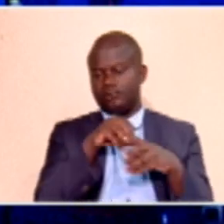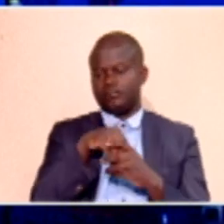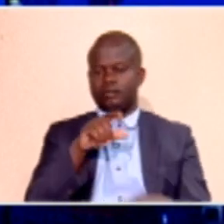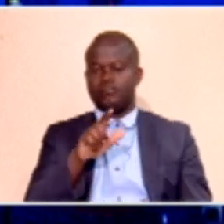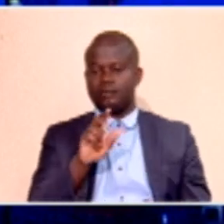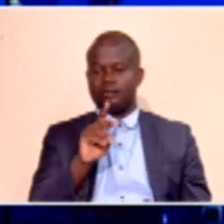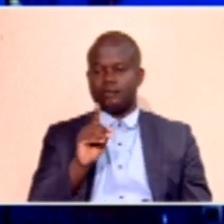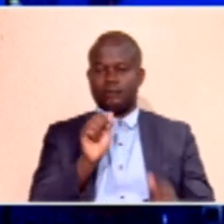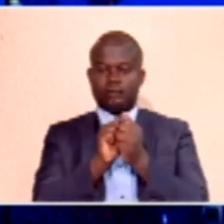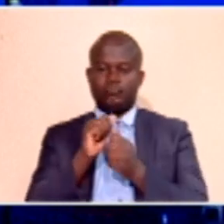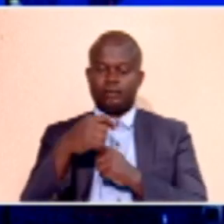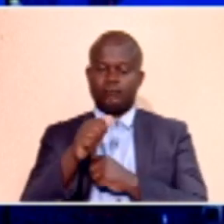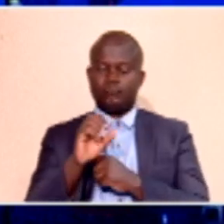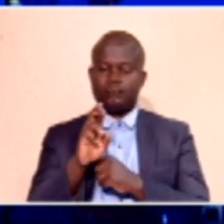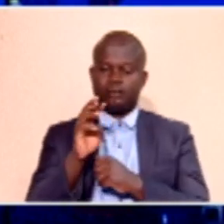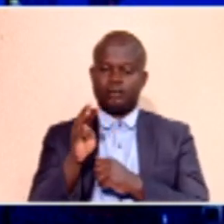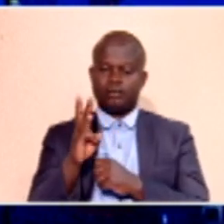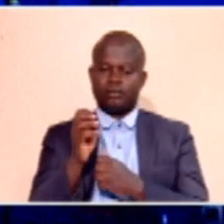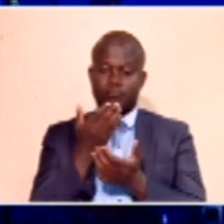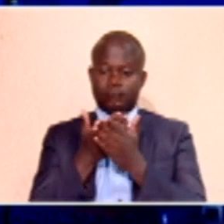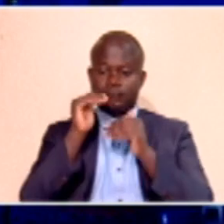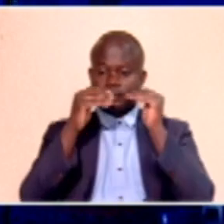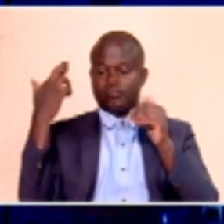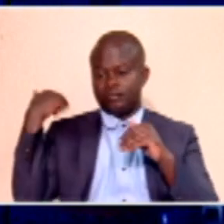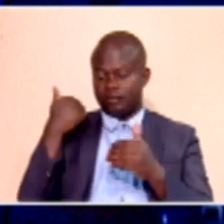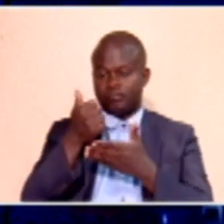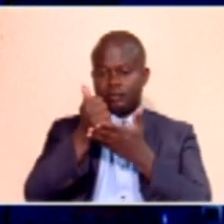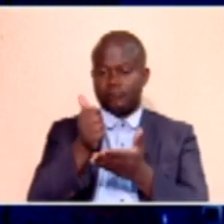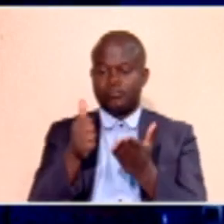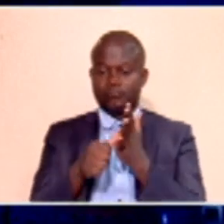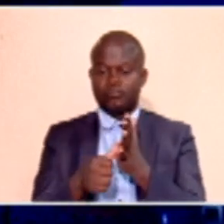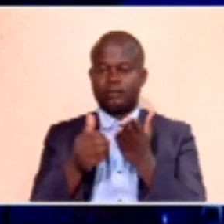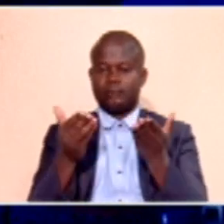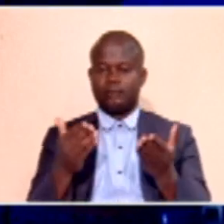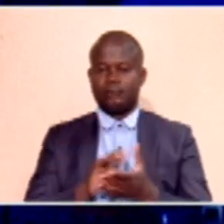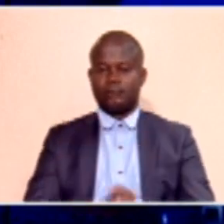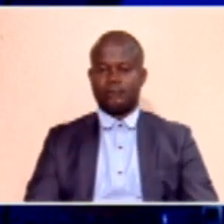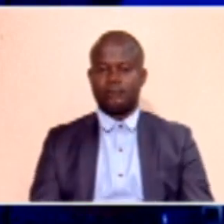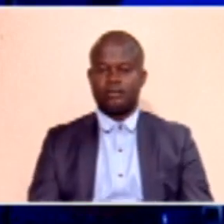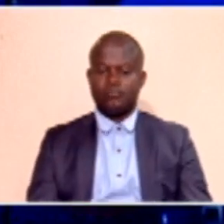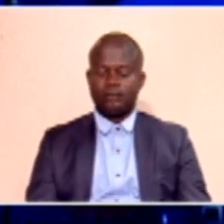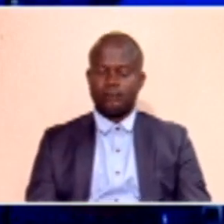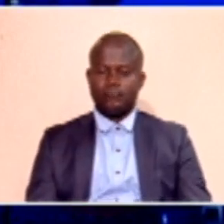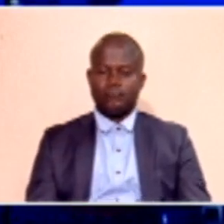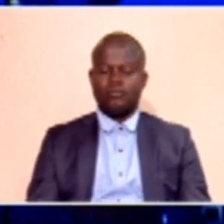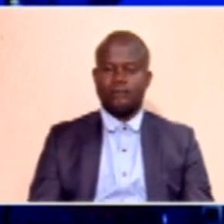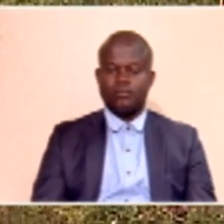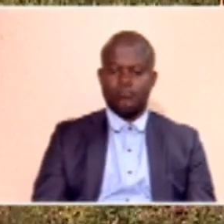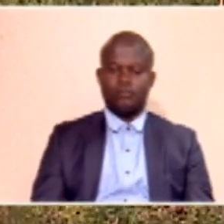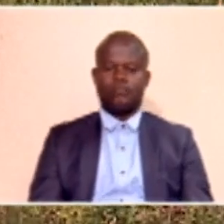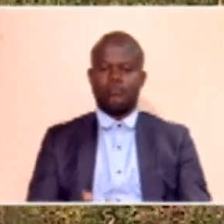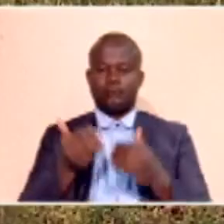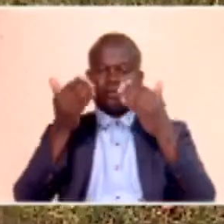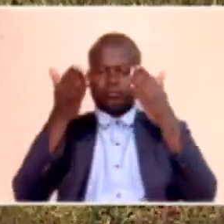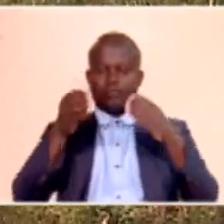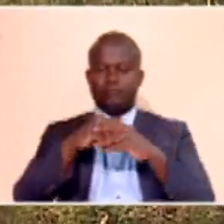ndetse n'agacurabwenge bakaba basaba inzego zibishinzwe kubafasha kuri iki kibazo. Inkuru irambuye na Jean Paul Maniraho. Aha turi